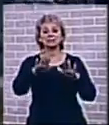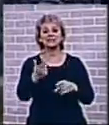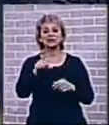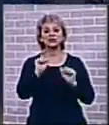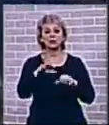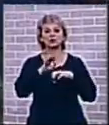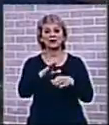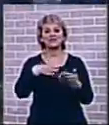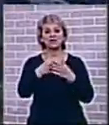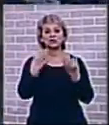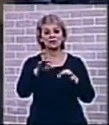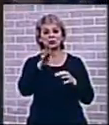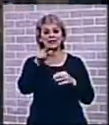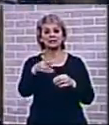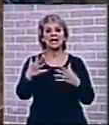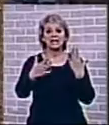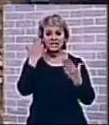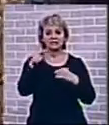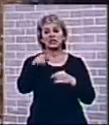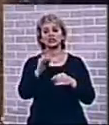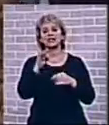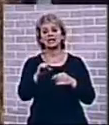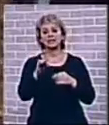где можно провести свое свободное время, развлечься и